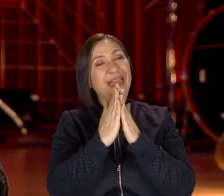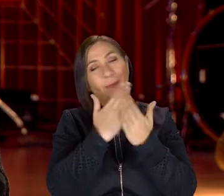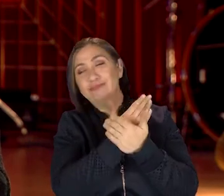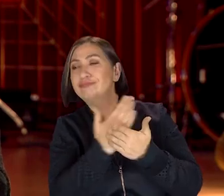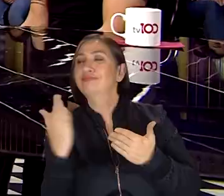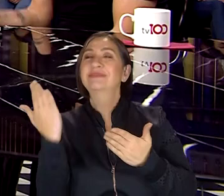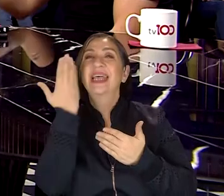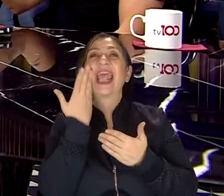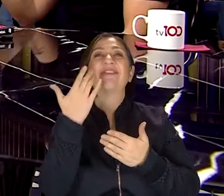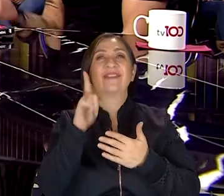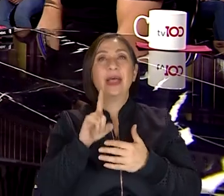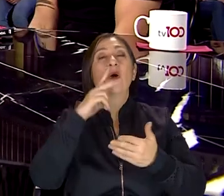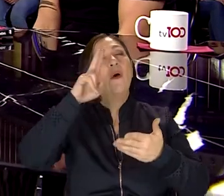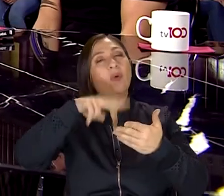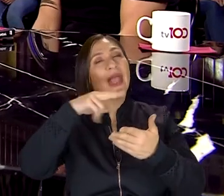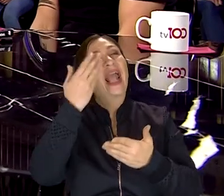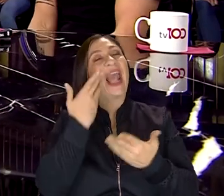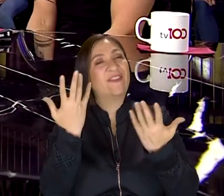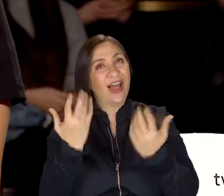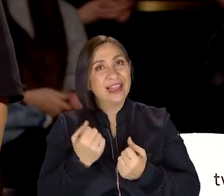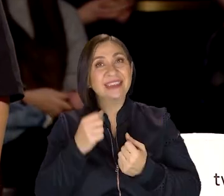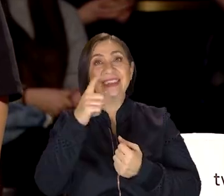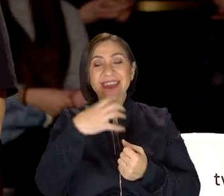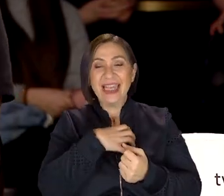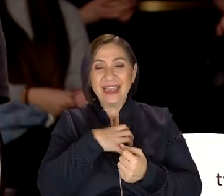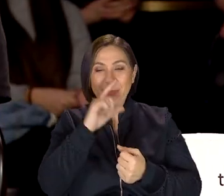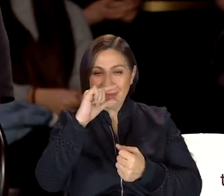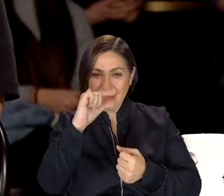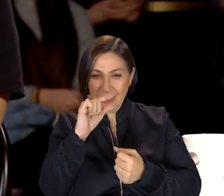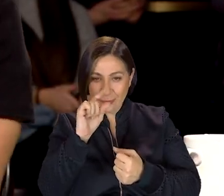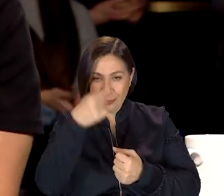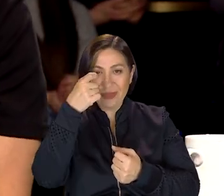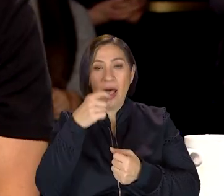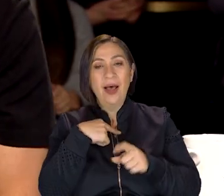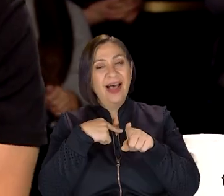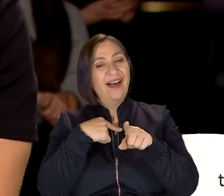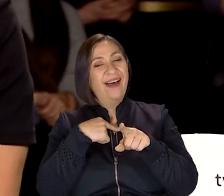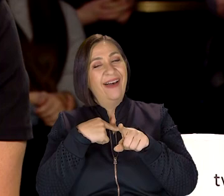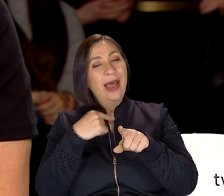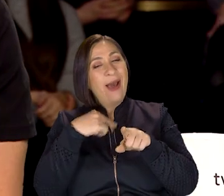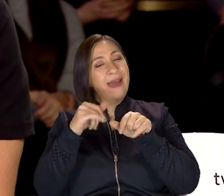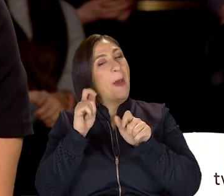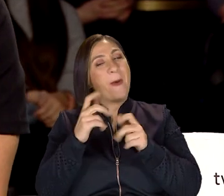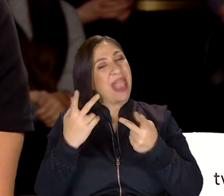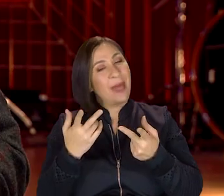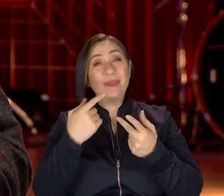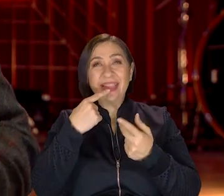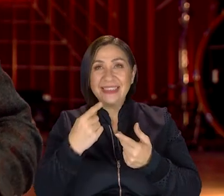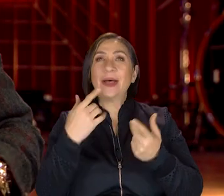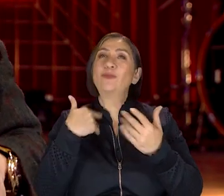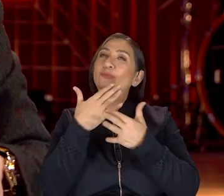akışı var. İnşallah okuyanlar keyif alır. Oradan kendine ait bir satır bulsa da, bir paragraf bulsa da benim için mutluluk